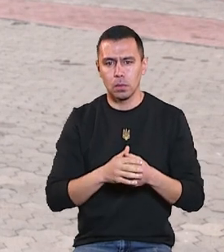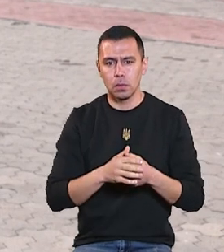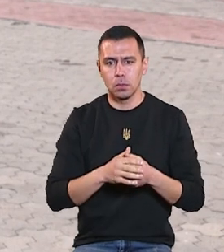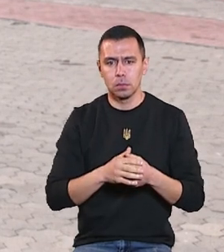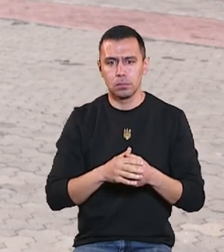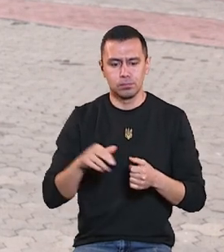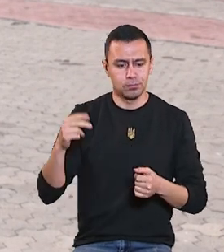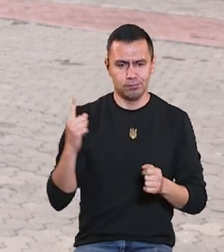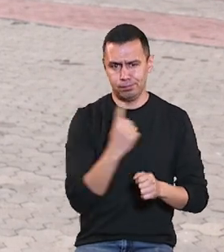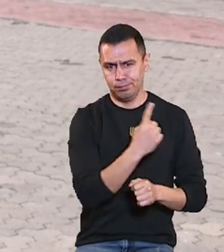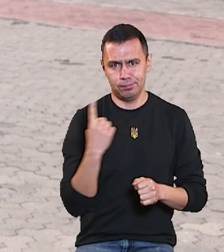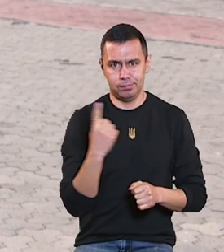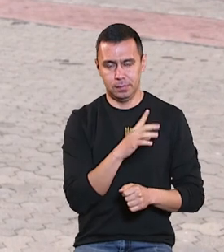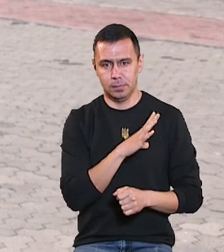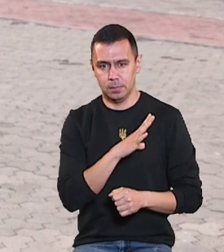марширував на тій площадці.